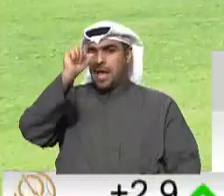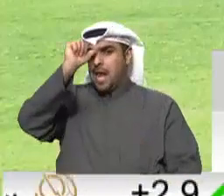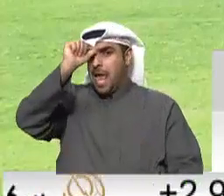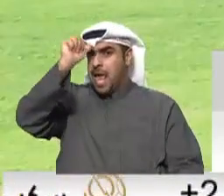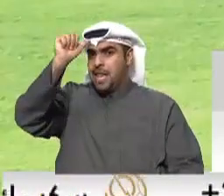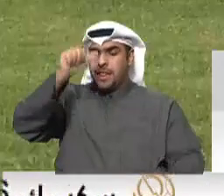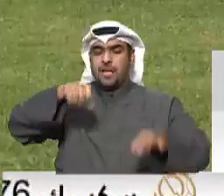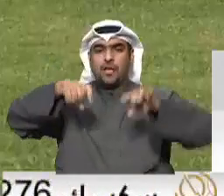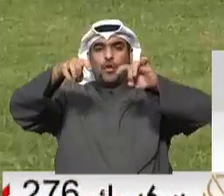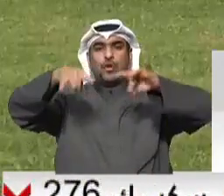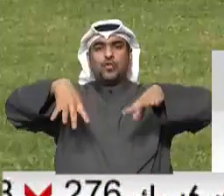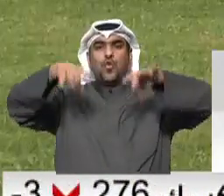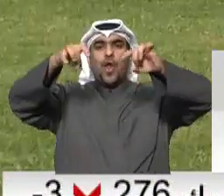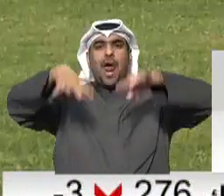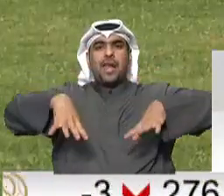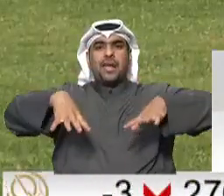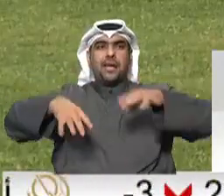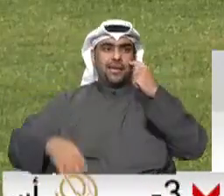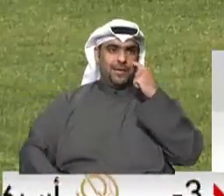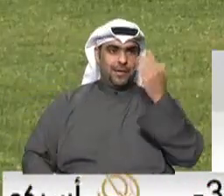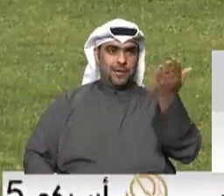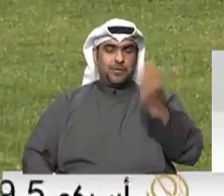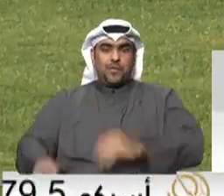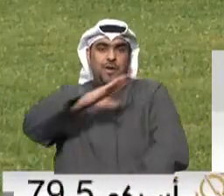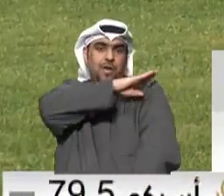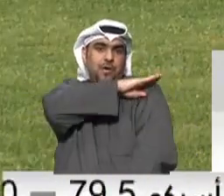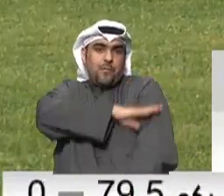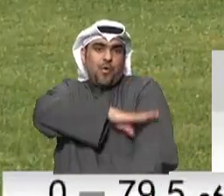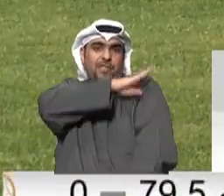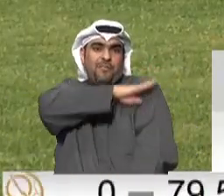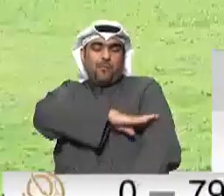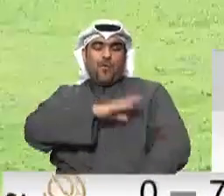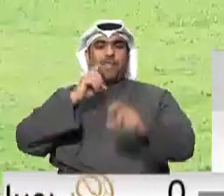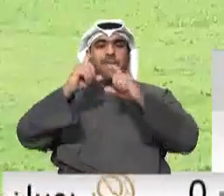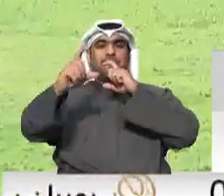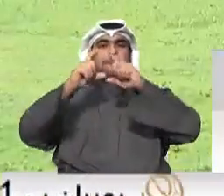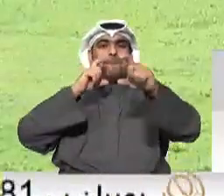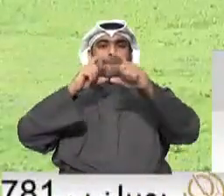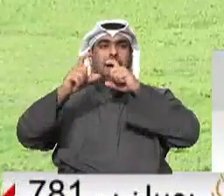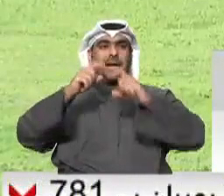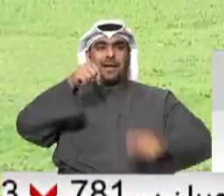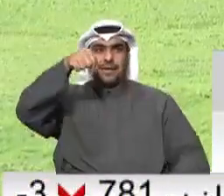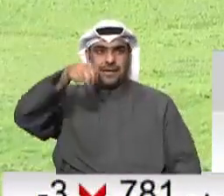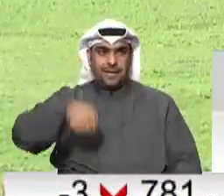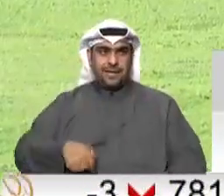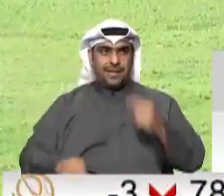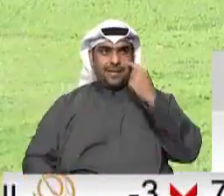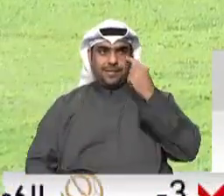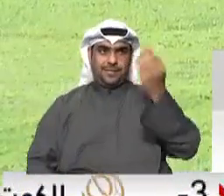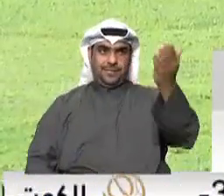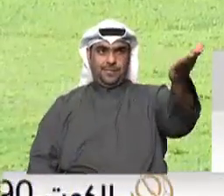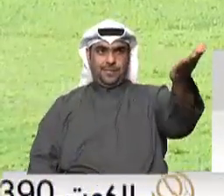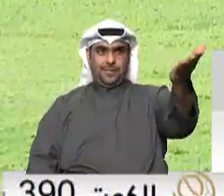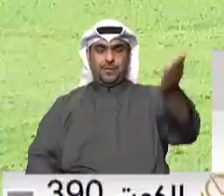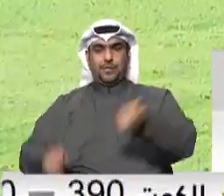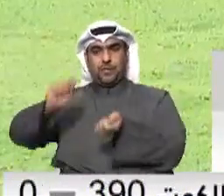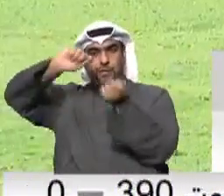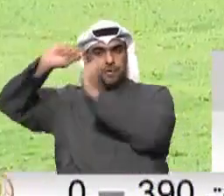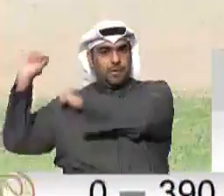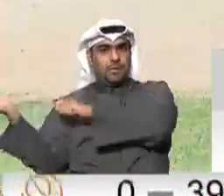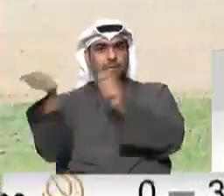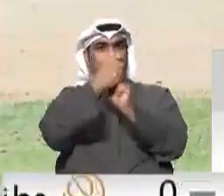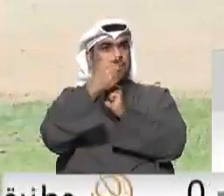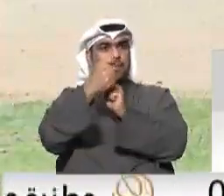الكره بين فريقين يتنافسون عبر احدى عشر لاعبا منهم رمي الكره وخصمه رجل